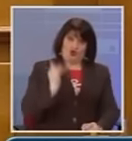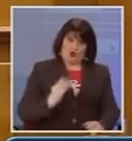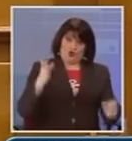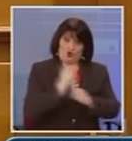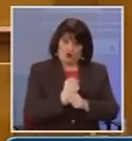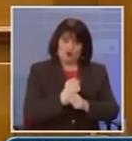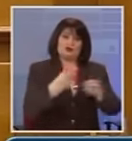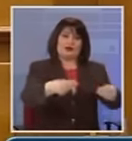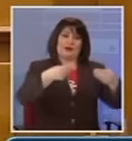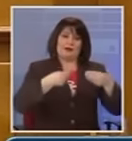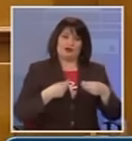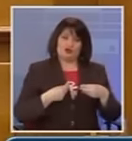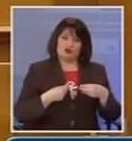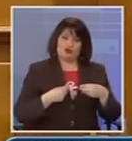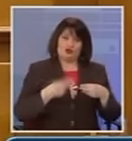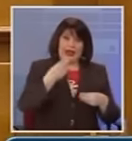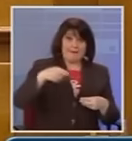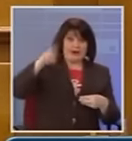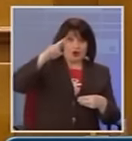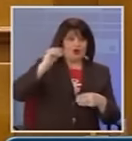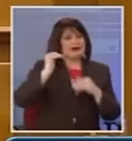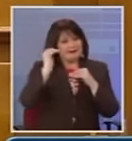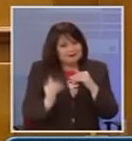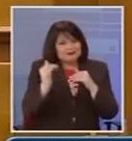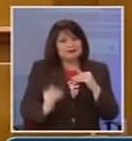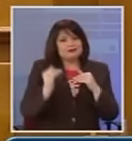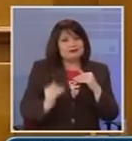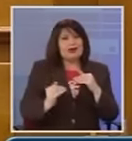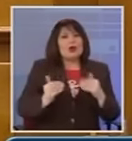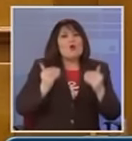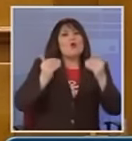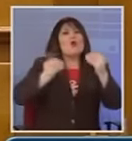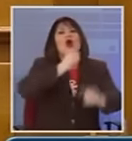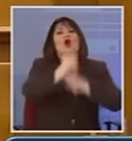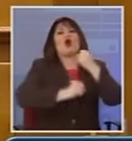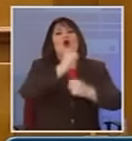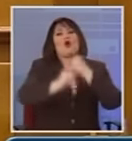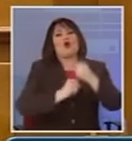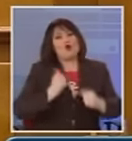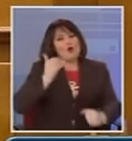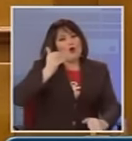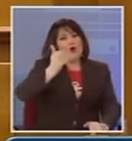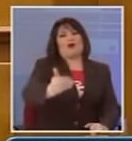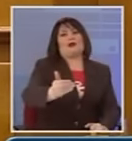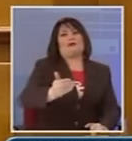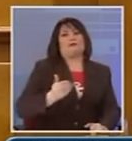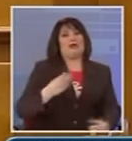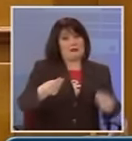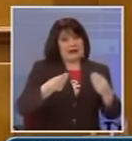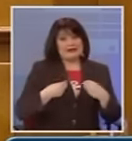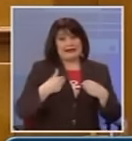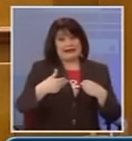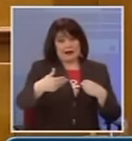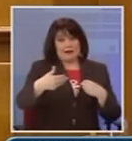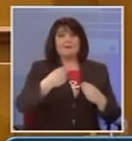μας δώσουν χαμηλότερα ακόμα επιτόκια για πολύ περισσότερα χρόνια στο μέλλον. Και εξόφληση ακόμα πιο πέρα στο μέλλον. Αυτή ήταν